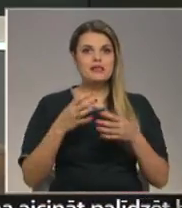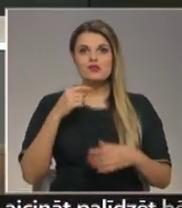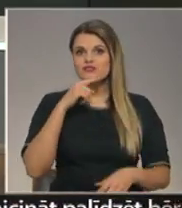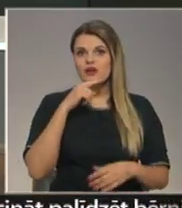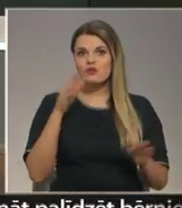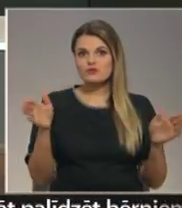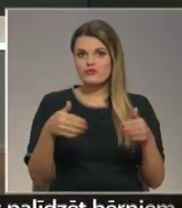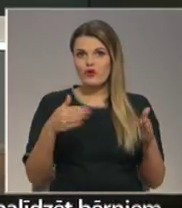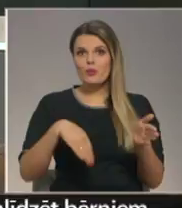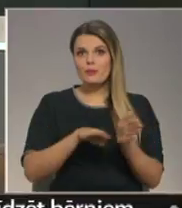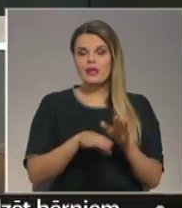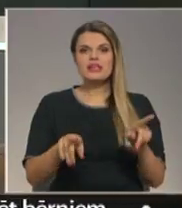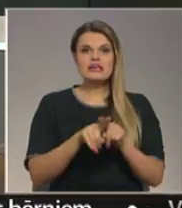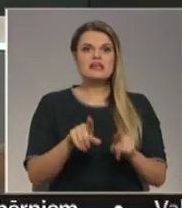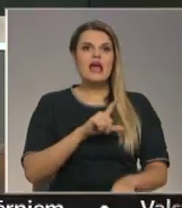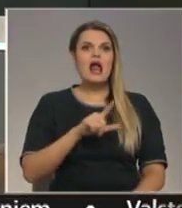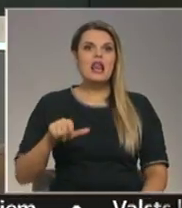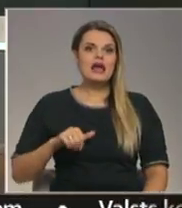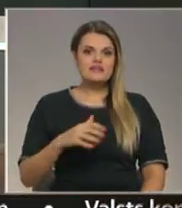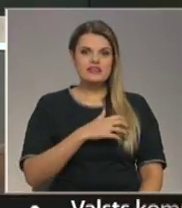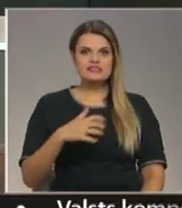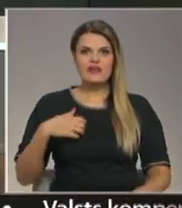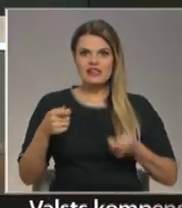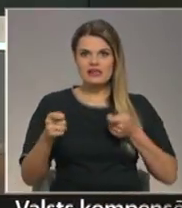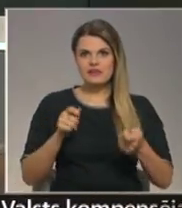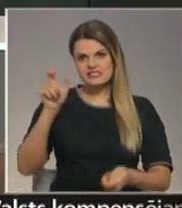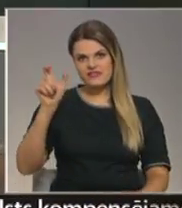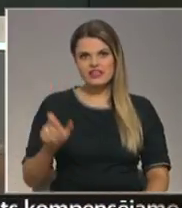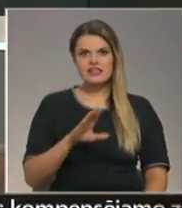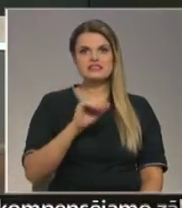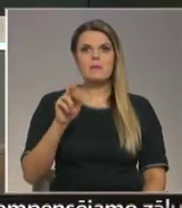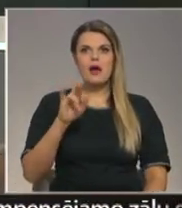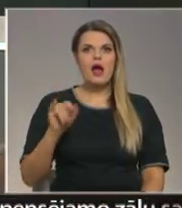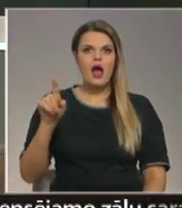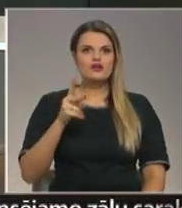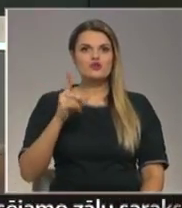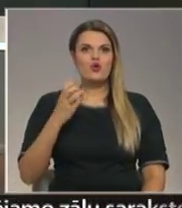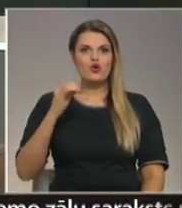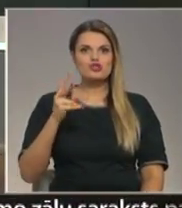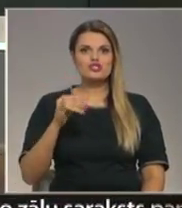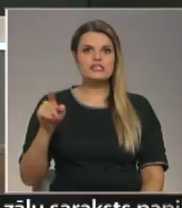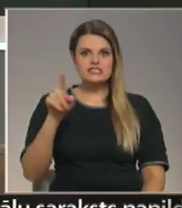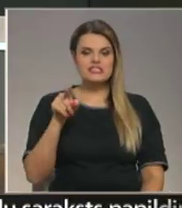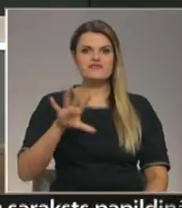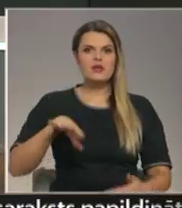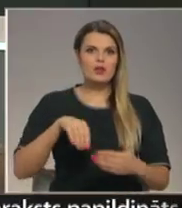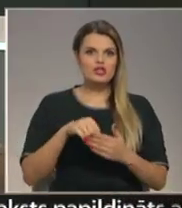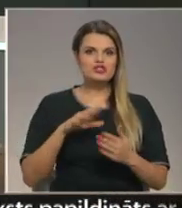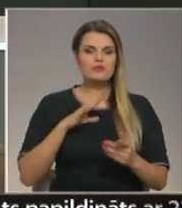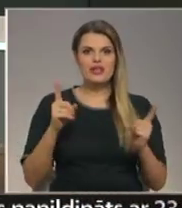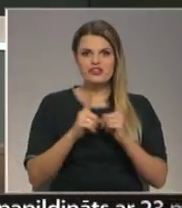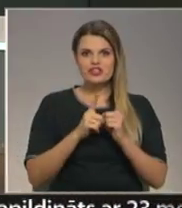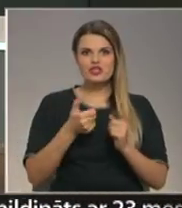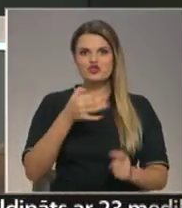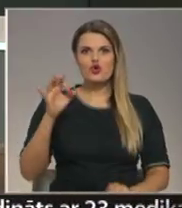Pasaules ekonomikas formā piedalās arī Latvijas valdības vadītājs Māris Kučinskis. Līdz šim viņam bijusi tikšanās ar kompānijas Google